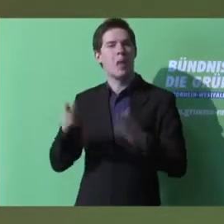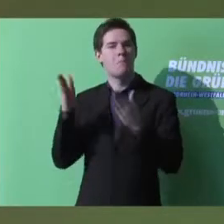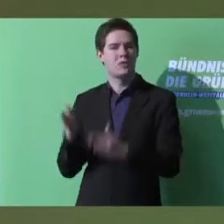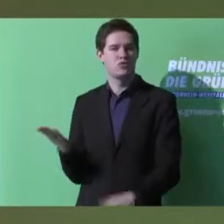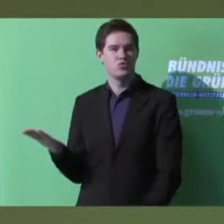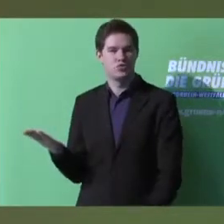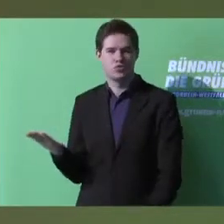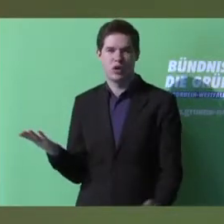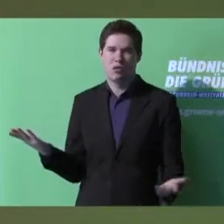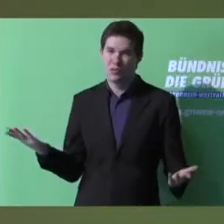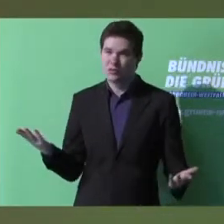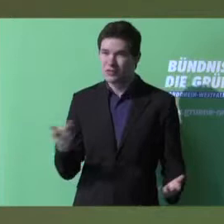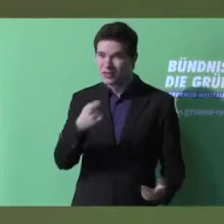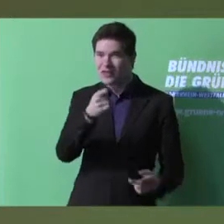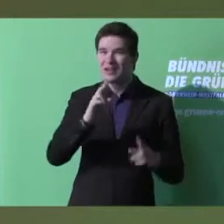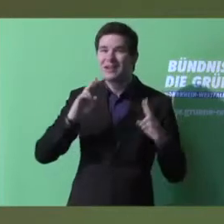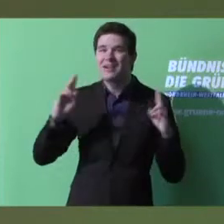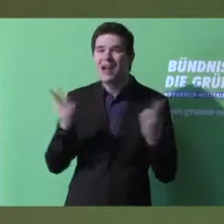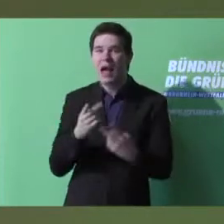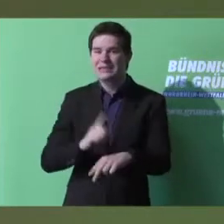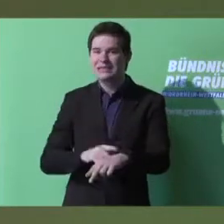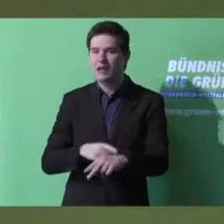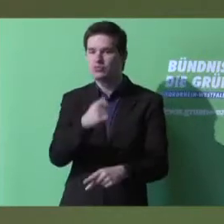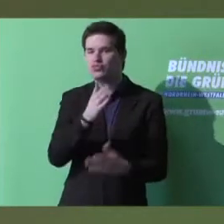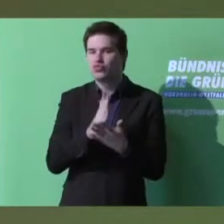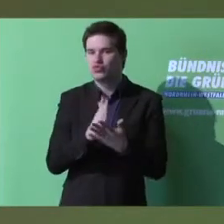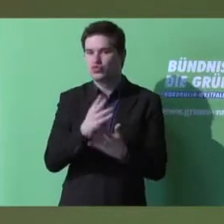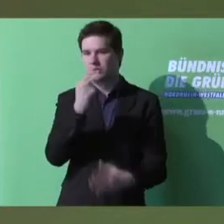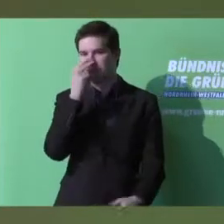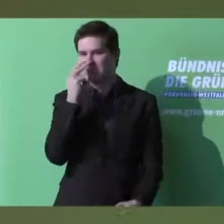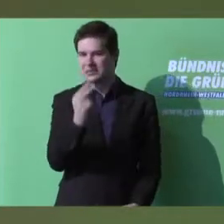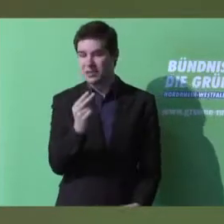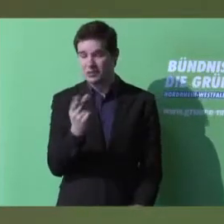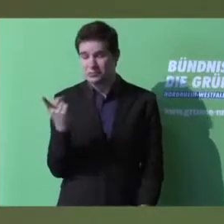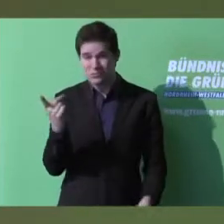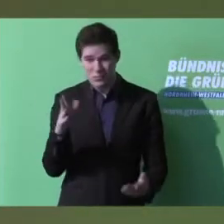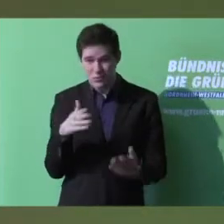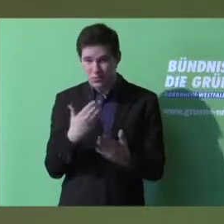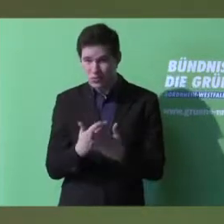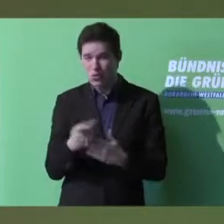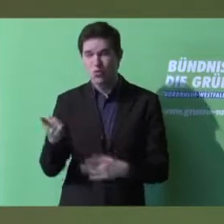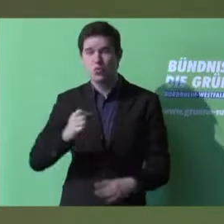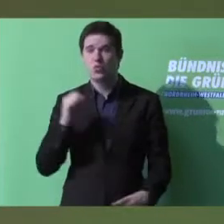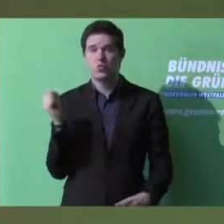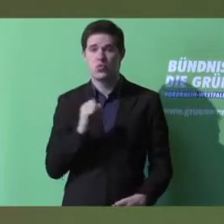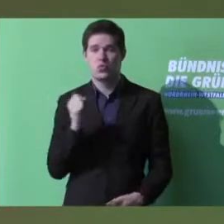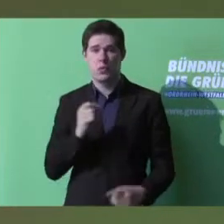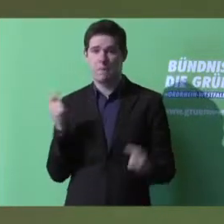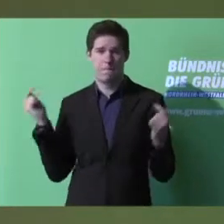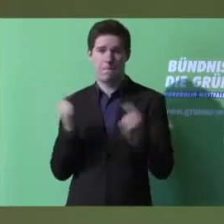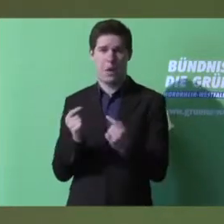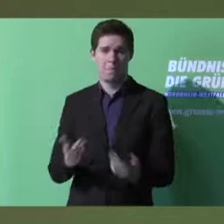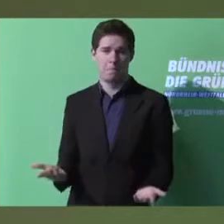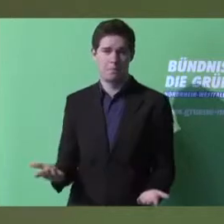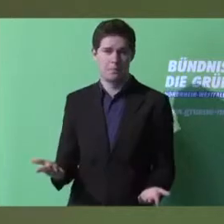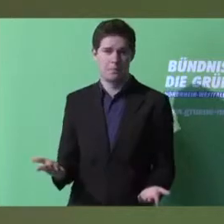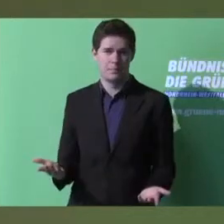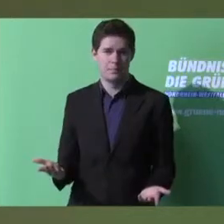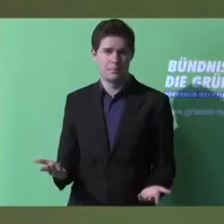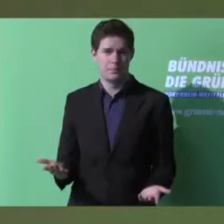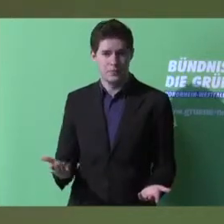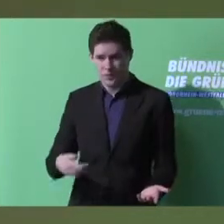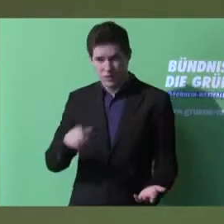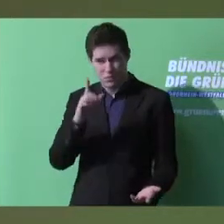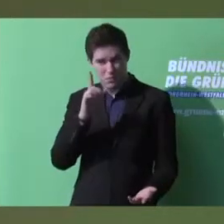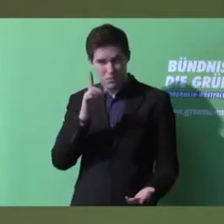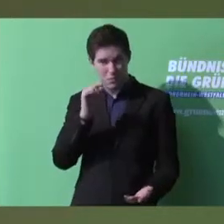Aber ihr werdet gleichzeitig erleben, dass es eine knüppelharte Auseinandersetzung gibt, die führt nicht